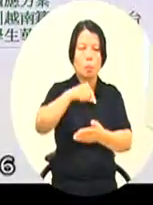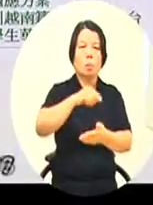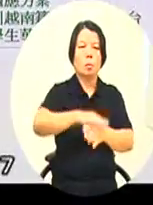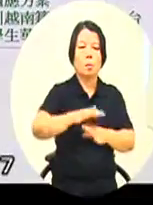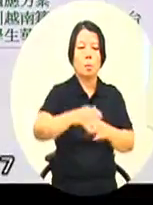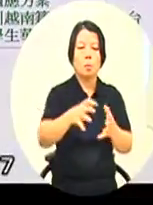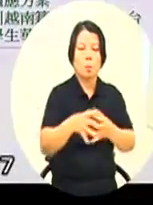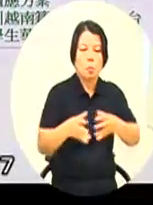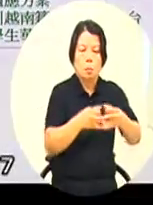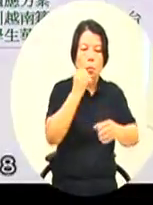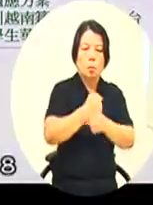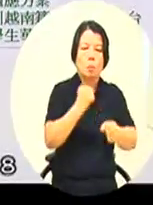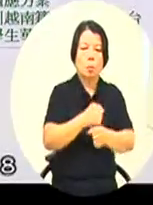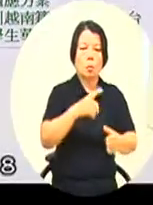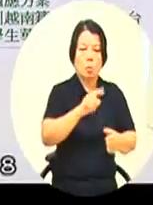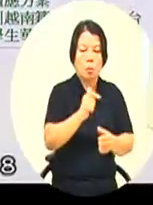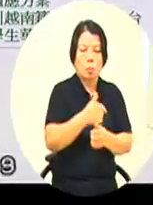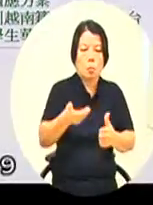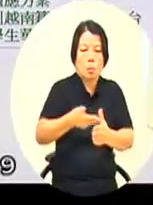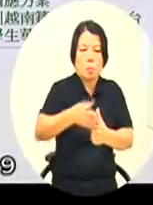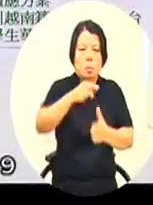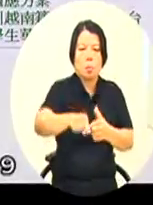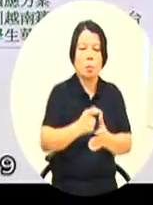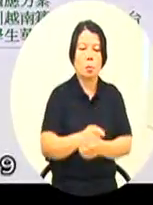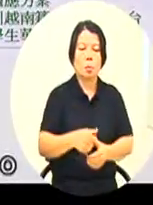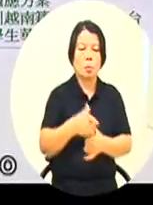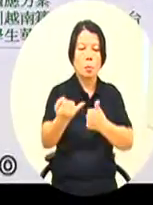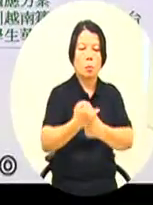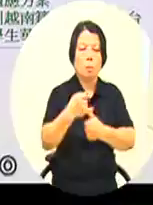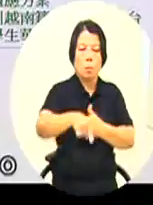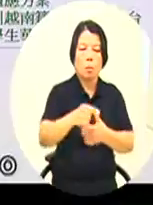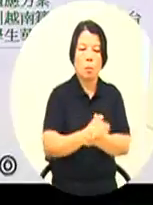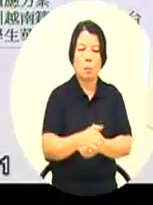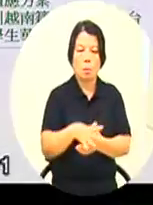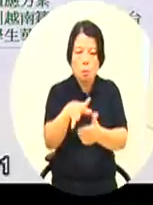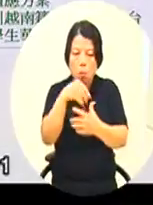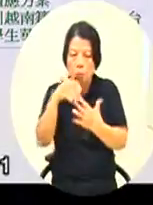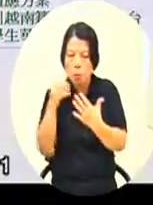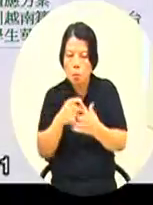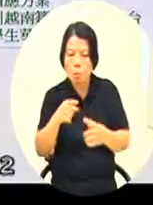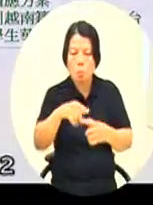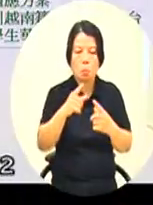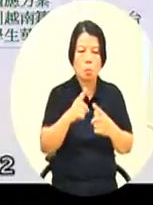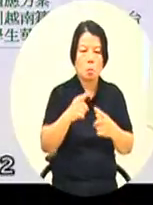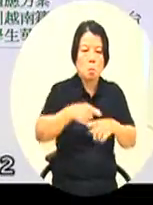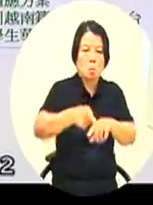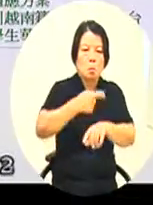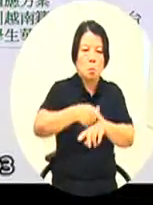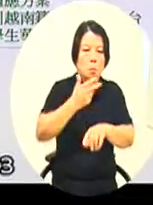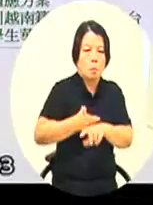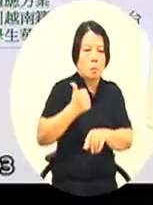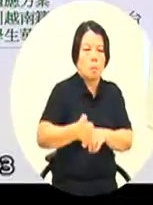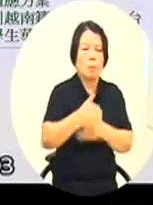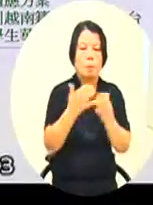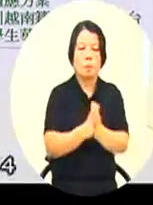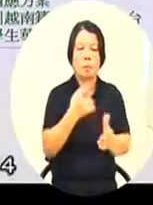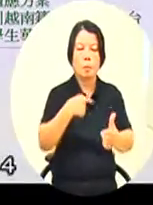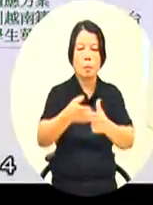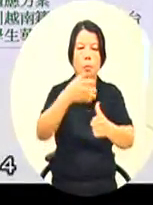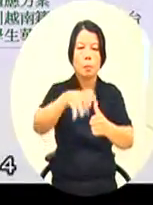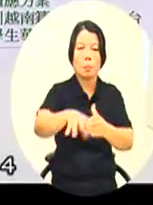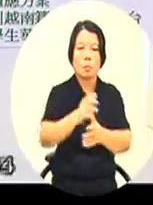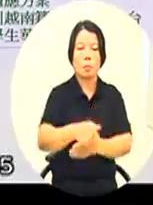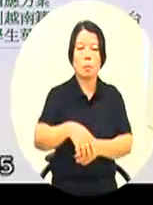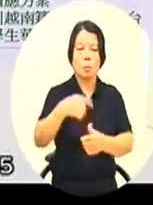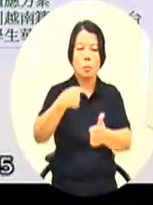作做师资的培育，在新住民里头选择优秀的人才进行师资培育以后，是由越南的教育训练部来发